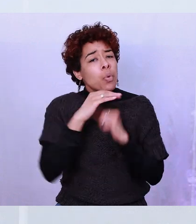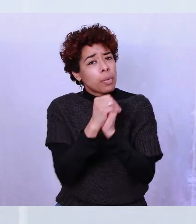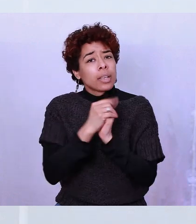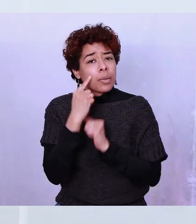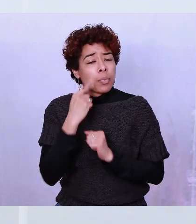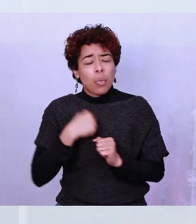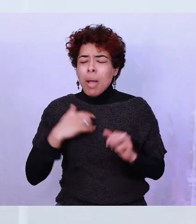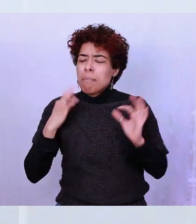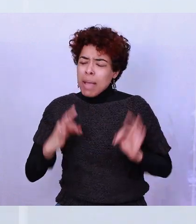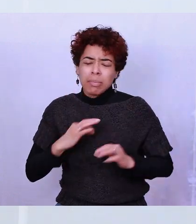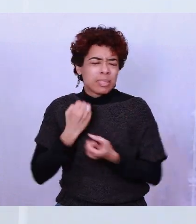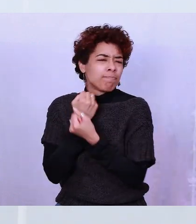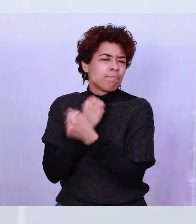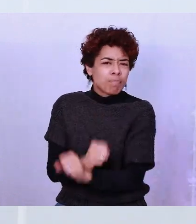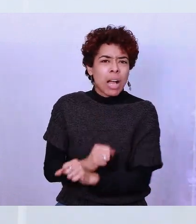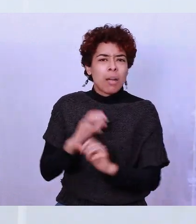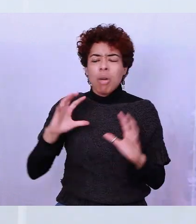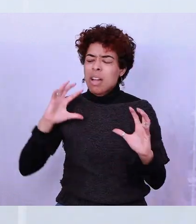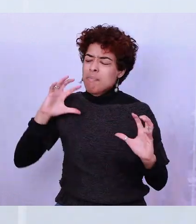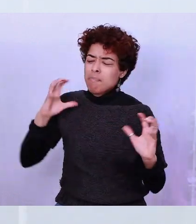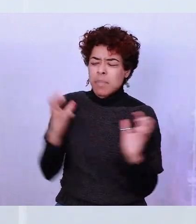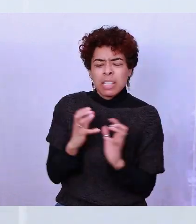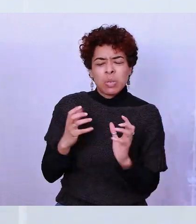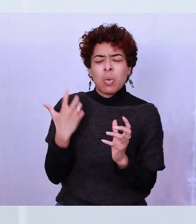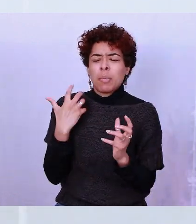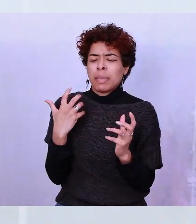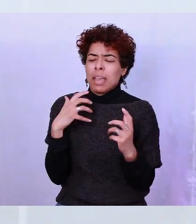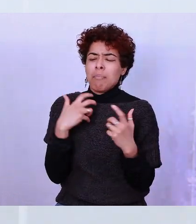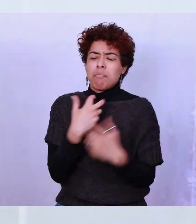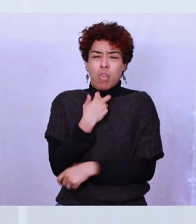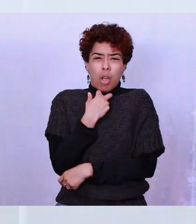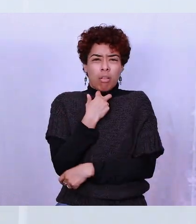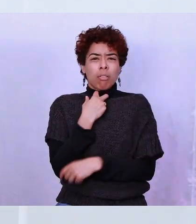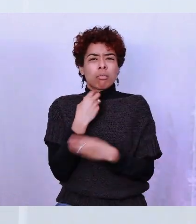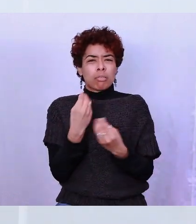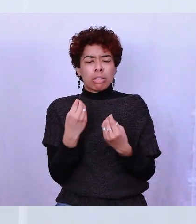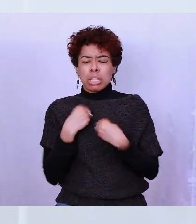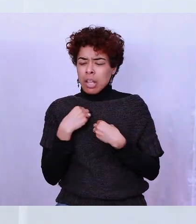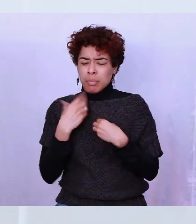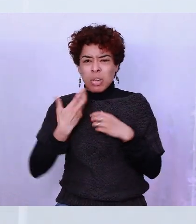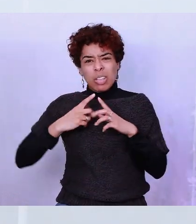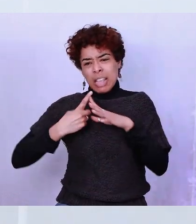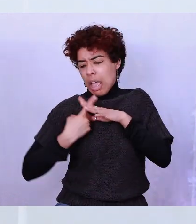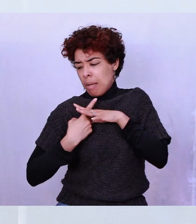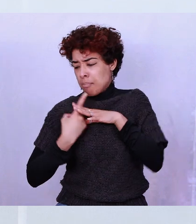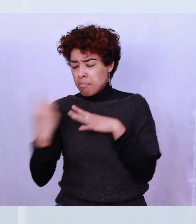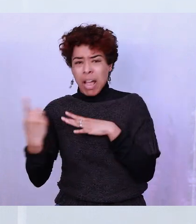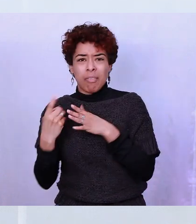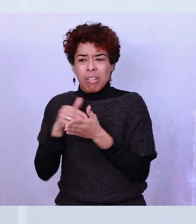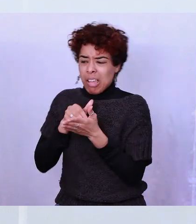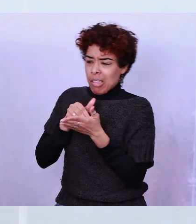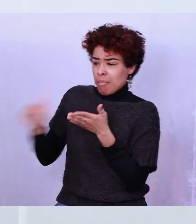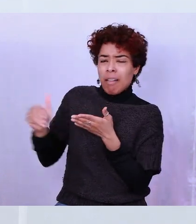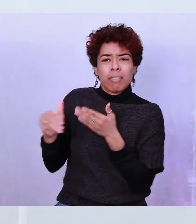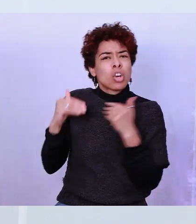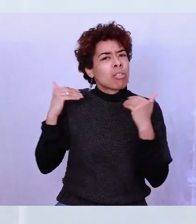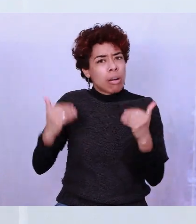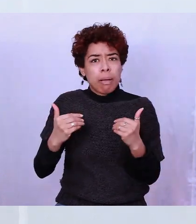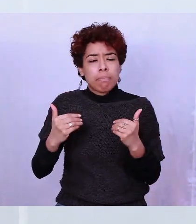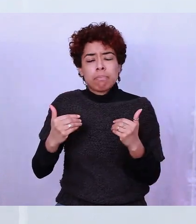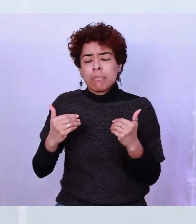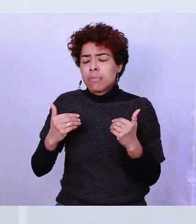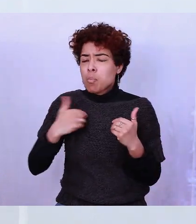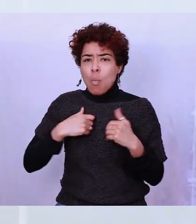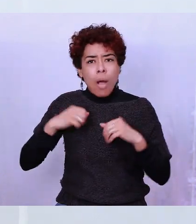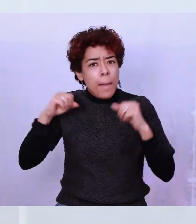s'il y a l'oppression, même si on me bloque, même si on m'oppresse, même si on essaie de me mettre de côté, de me rejeter d'une ville, etc., eh bien